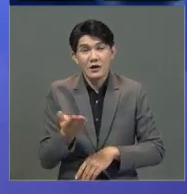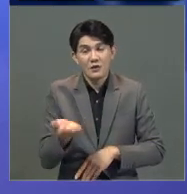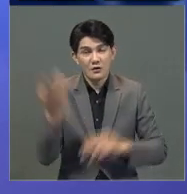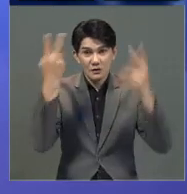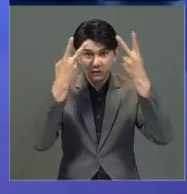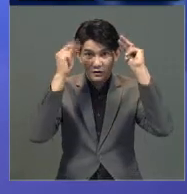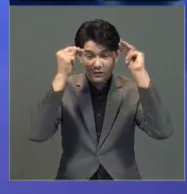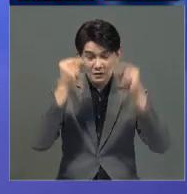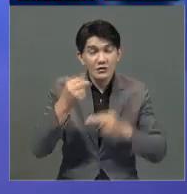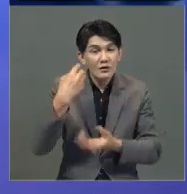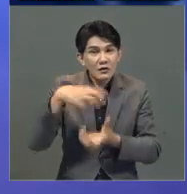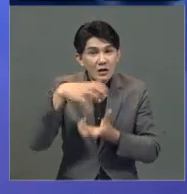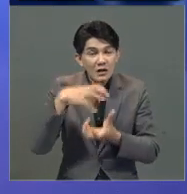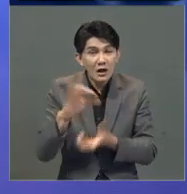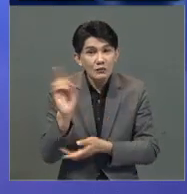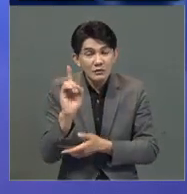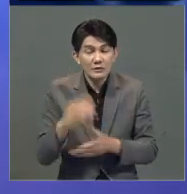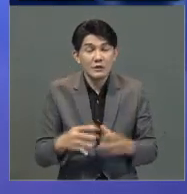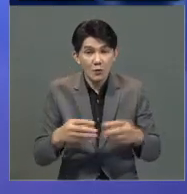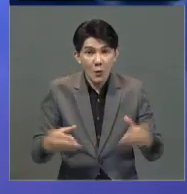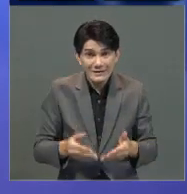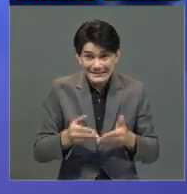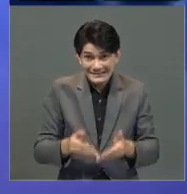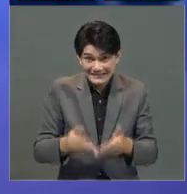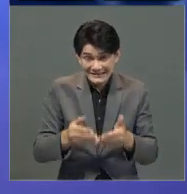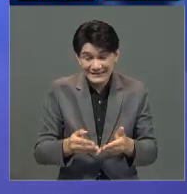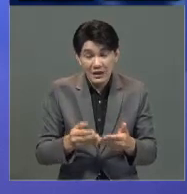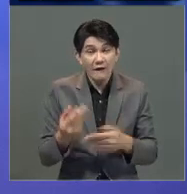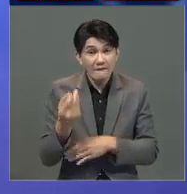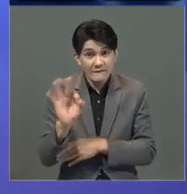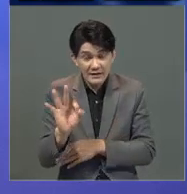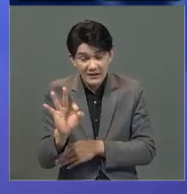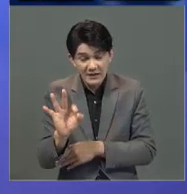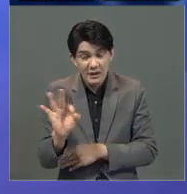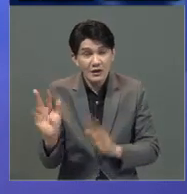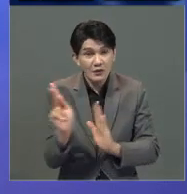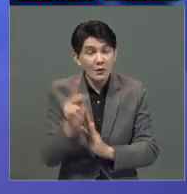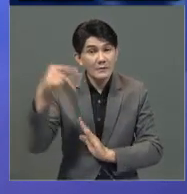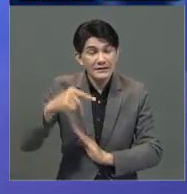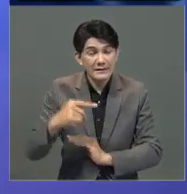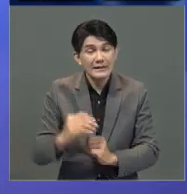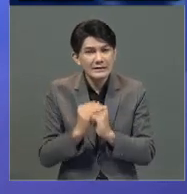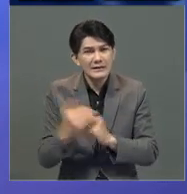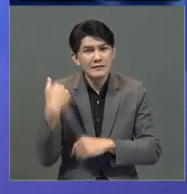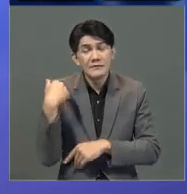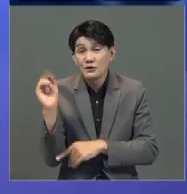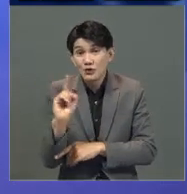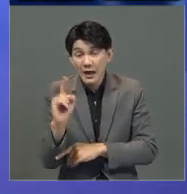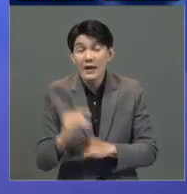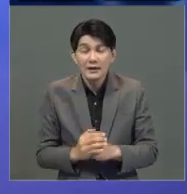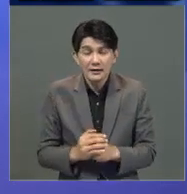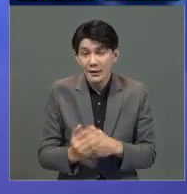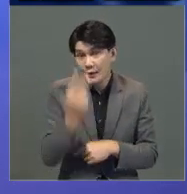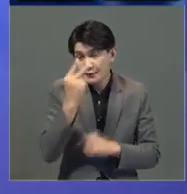ร้องให้นายกรัฐมนตรีออกมาเปิดเผยเรือรับเรือดำน้ำลำที่ได้ฟรีเนี่ยได้เงื่อนไขพิเศษจากจีนนะว่าอยู่ที่ไหน